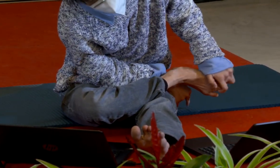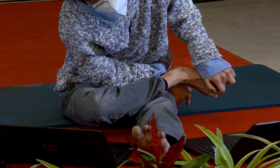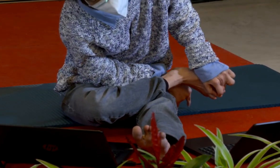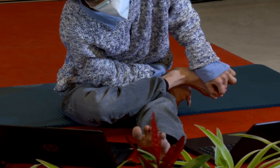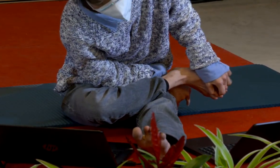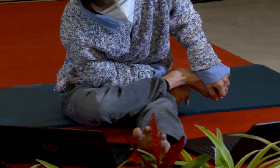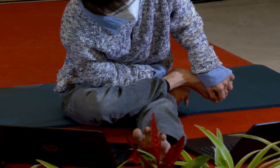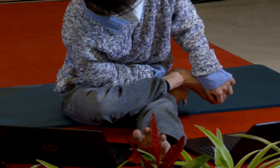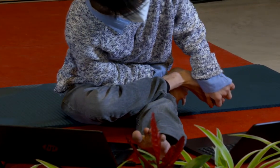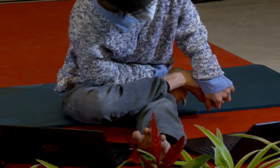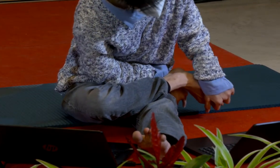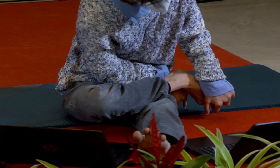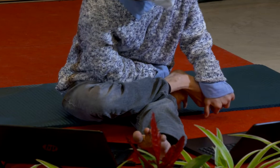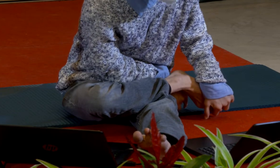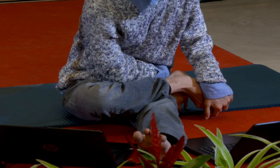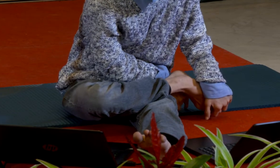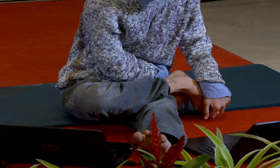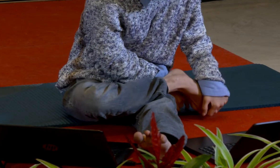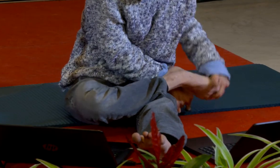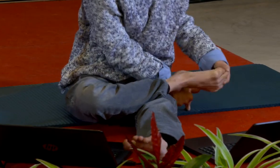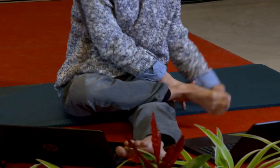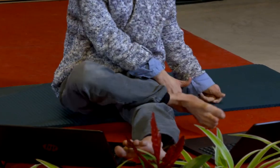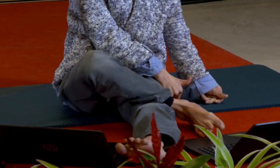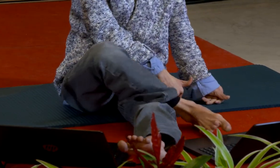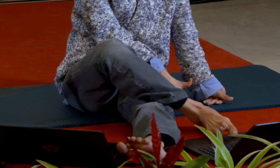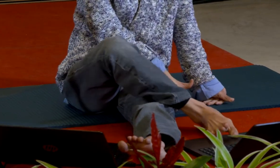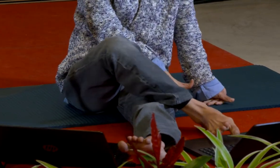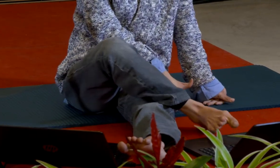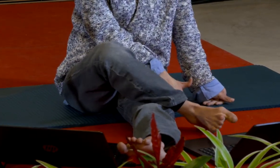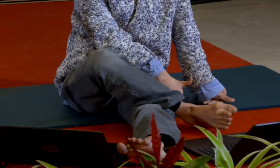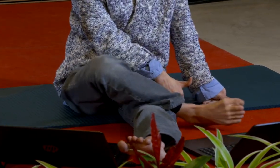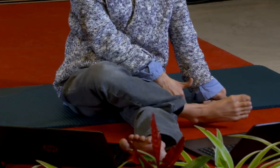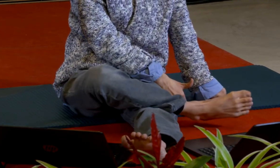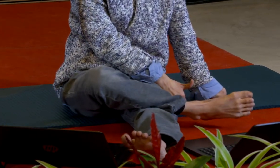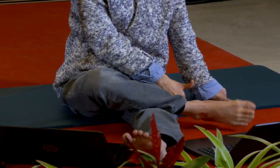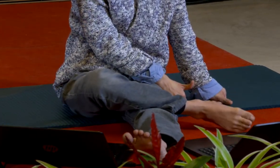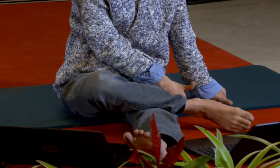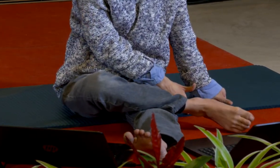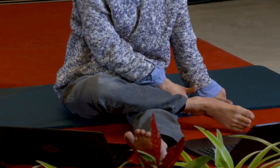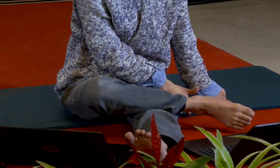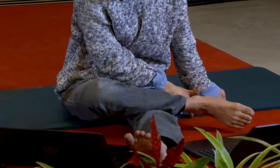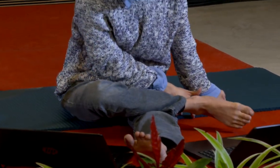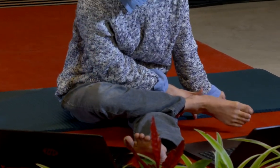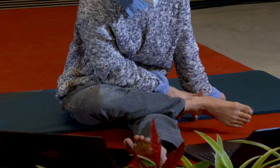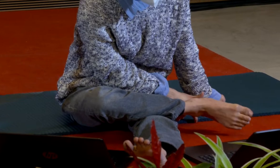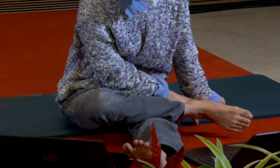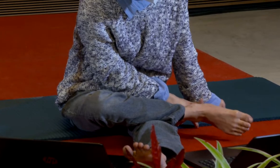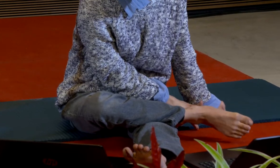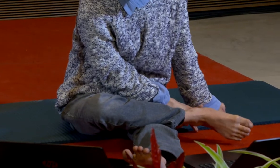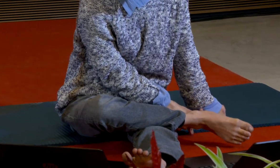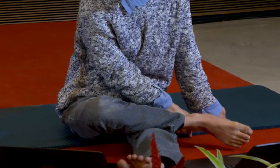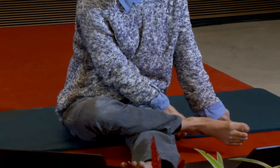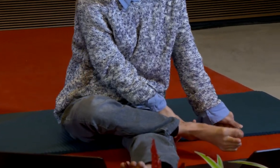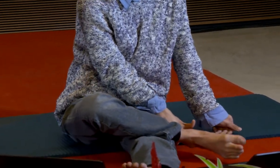me dissimulaient à moi-même et me dépossédaient de mon corps. Mais peu à peu, j'ai compris que l'imaginaire avait deux